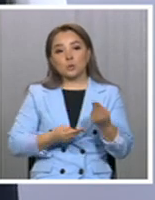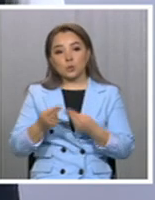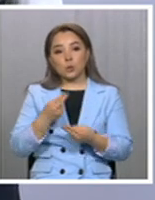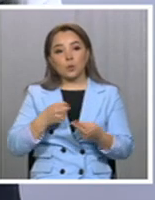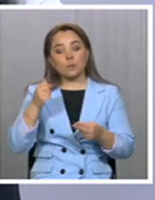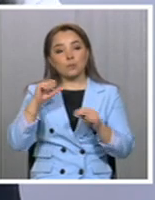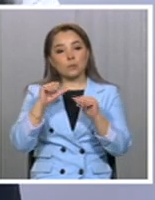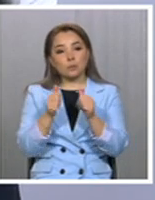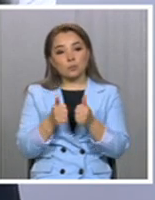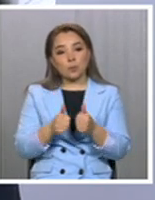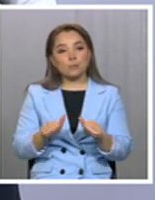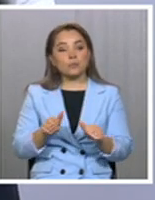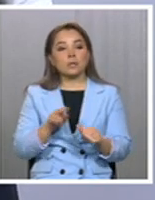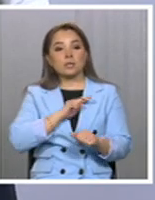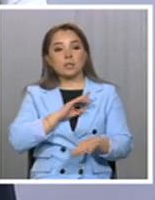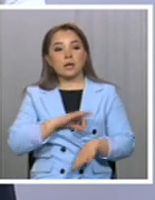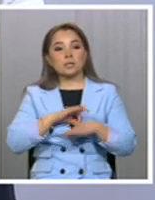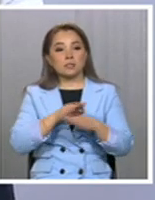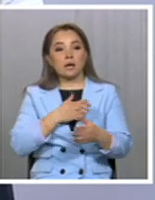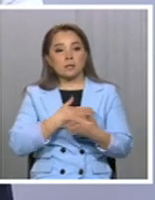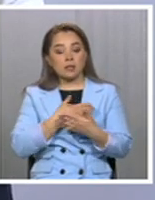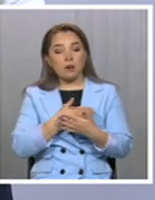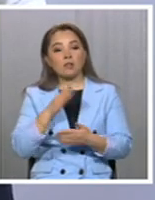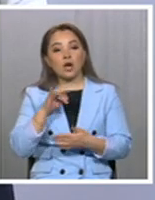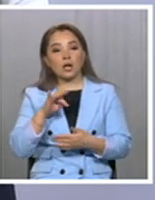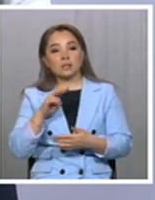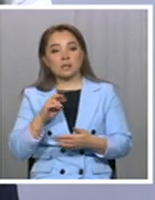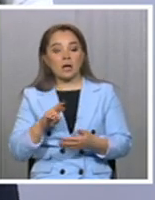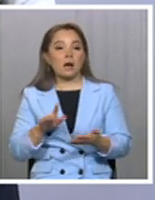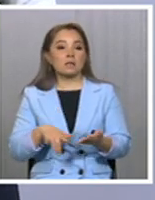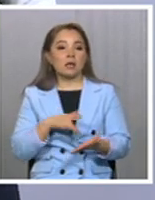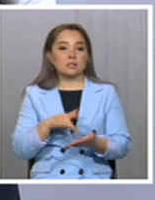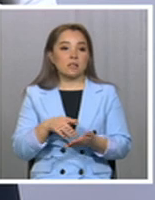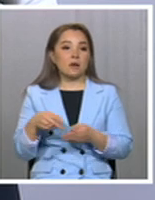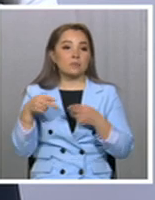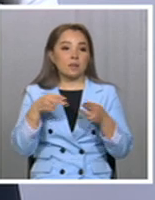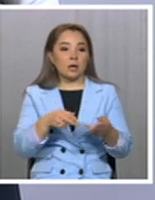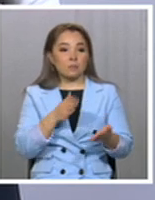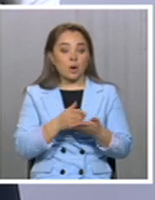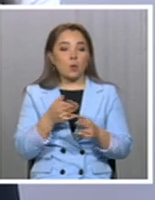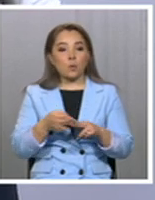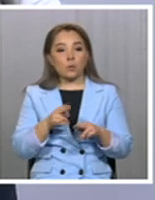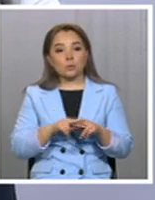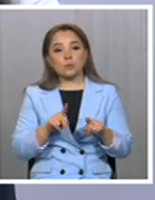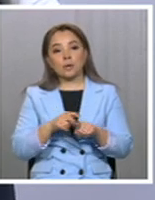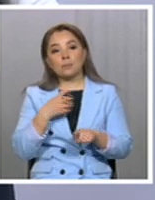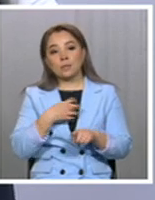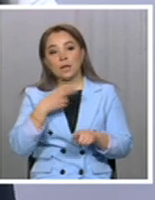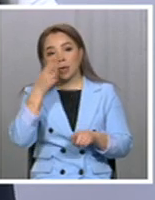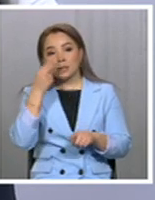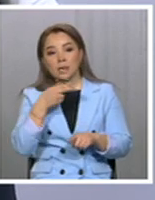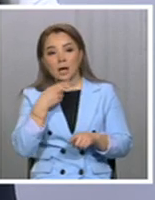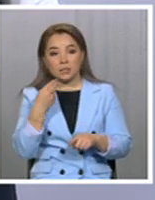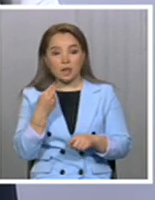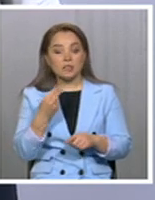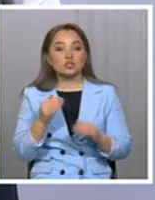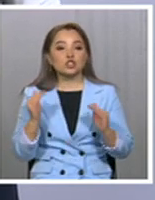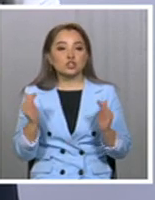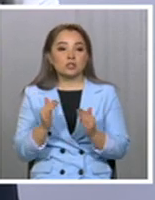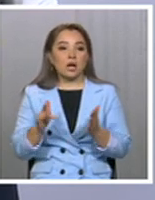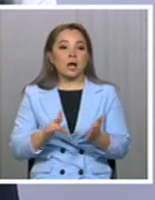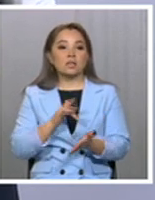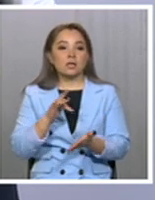өнеріне машықтану үшін Флоренция қаласына келеді. Ал негізі ол Италияның кішкене бір